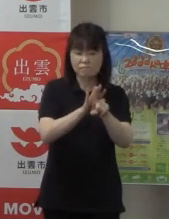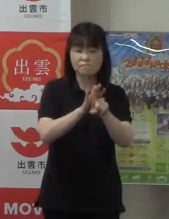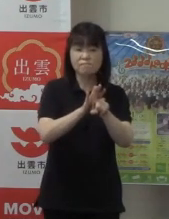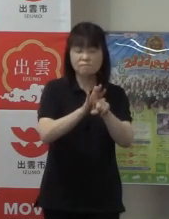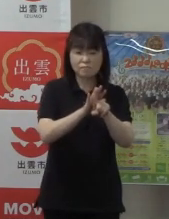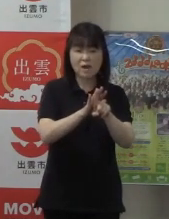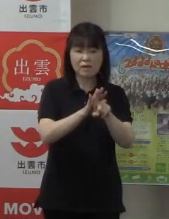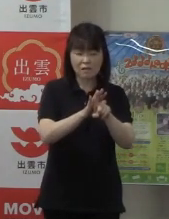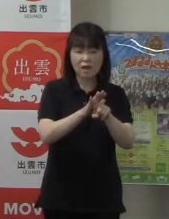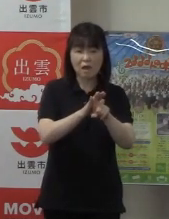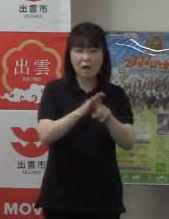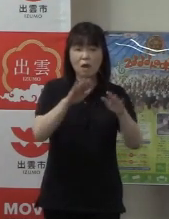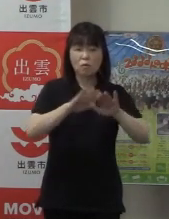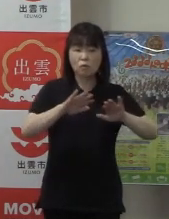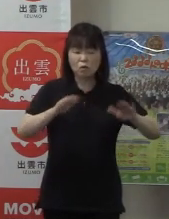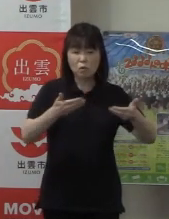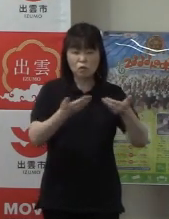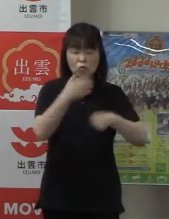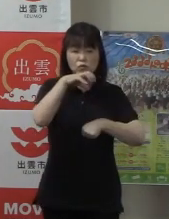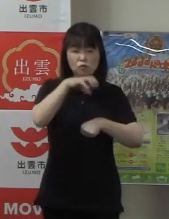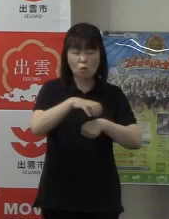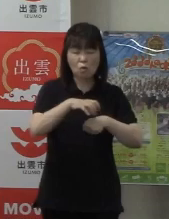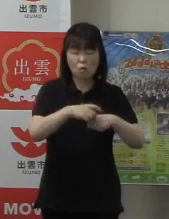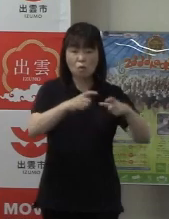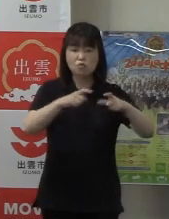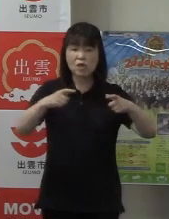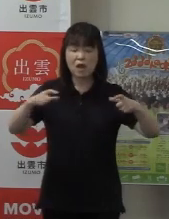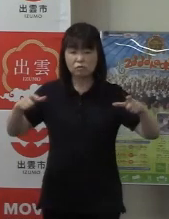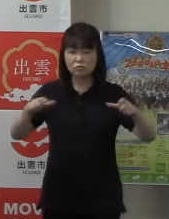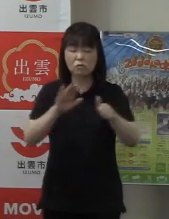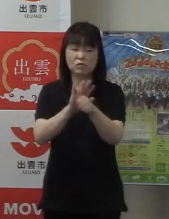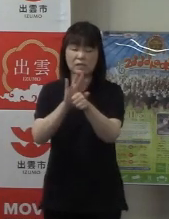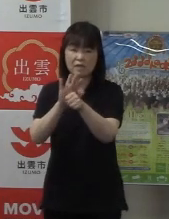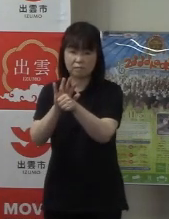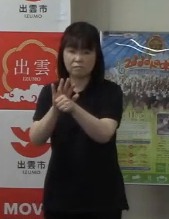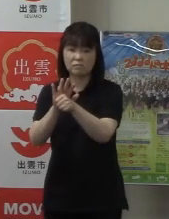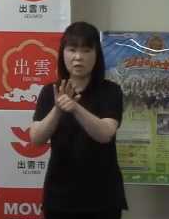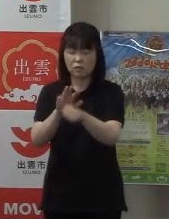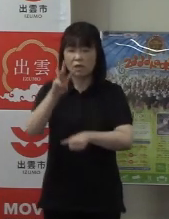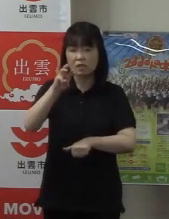材費助成を30万円、従来は、